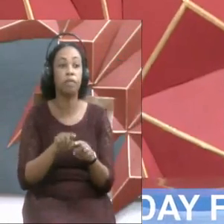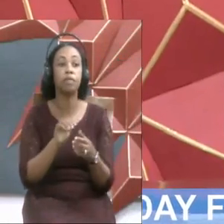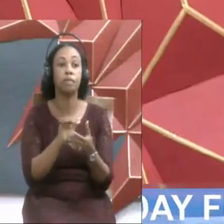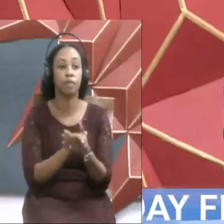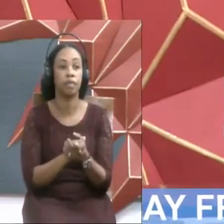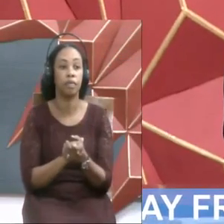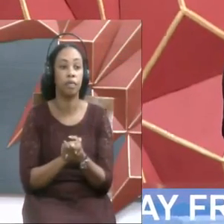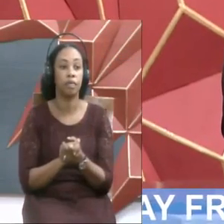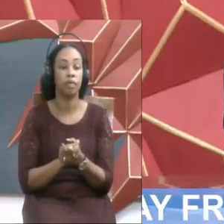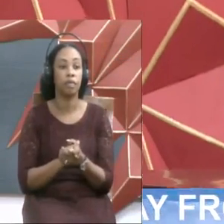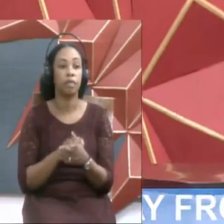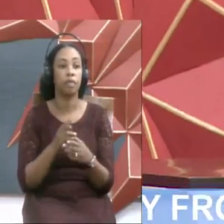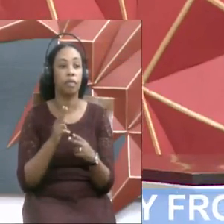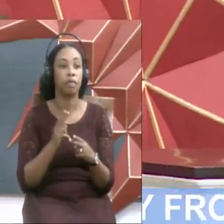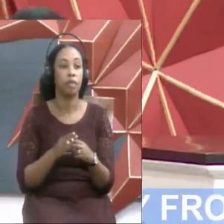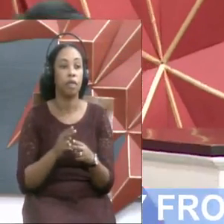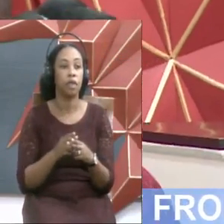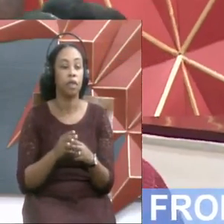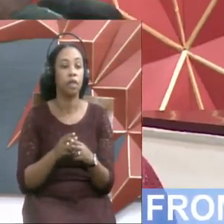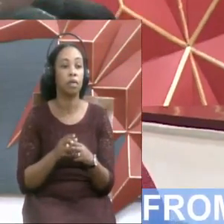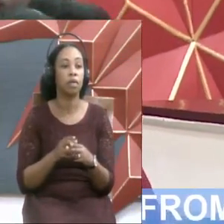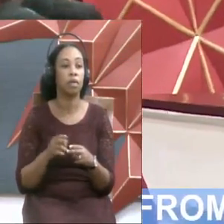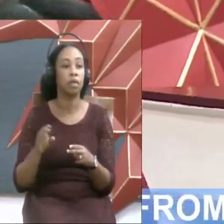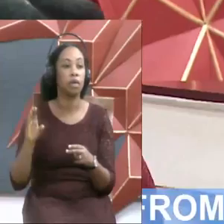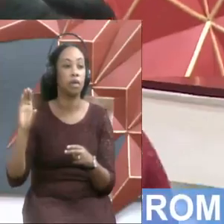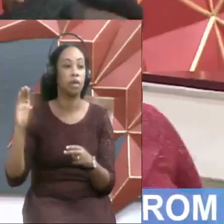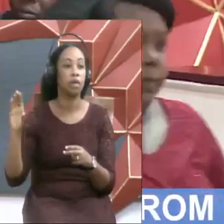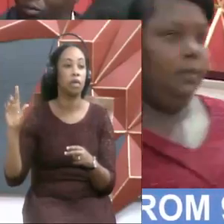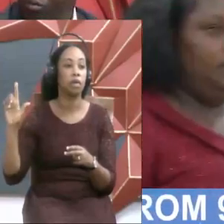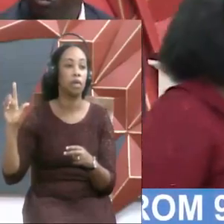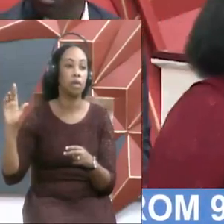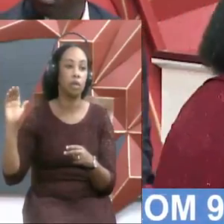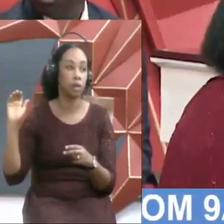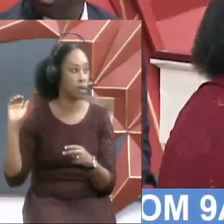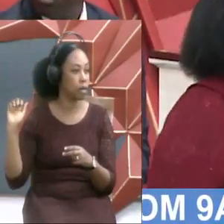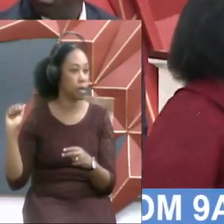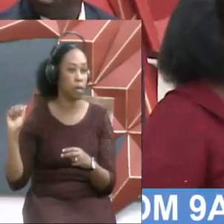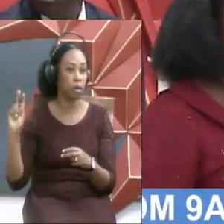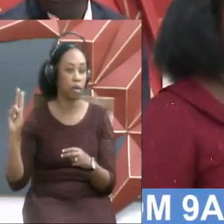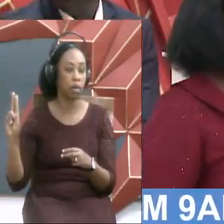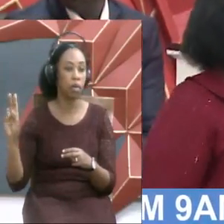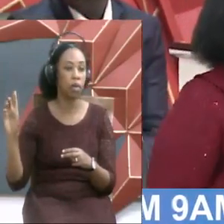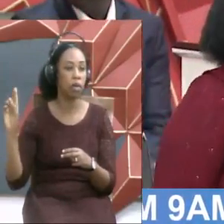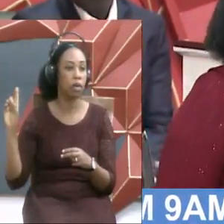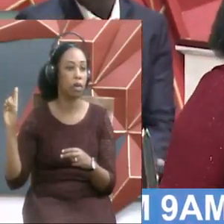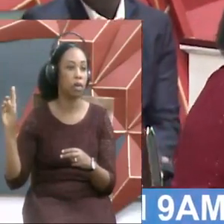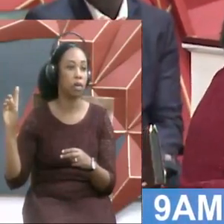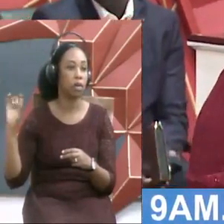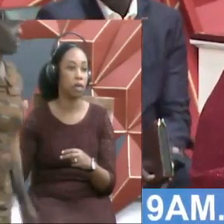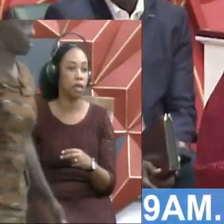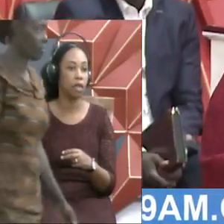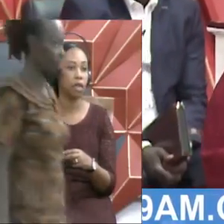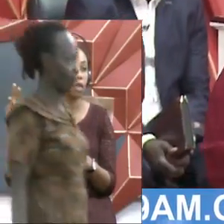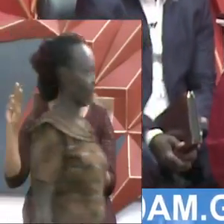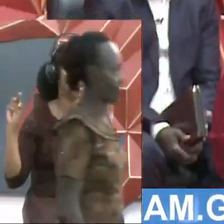Mais bien aimé, je vous salue. Je m'appelle Claudine, je viens de Midoura. Amen.